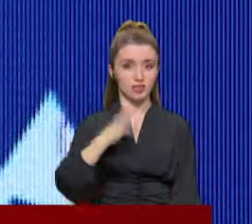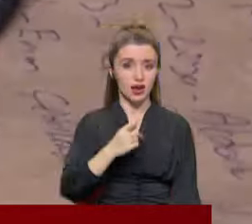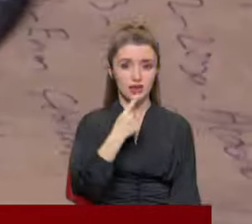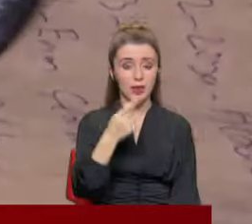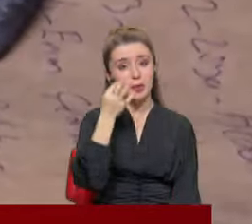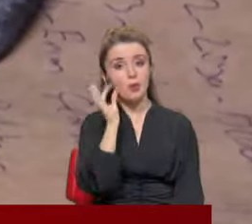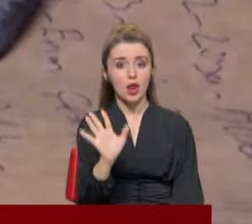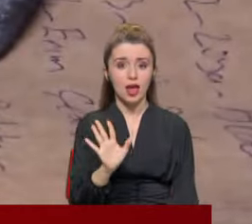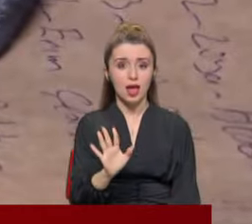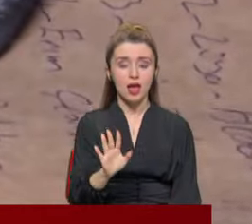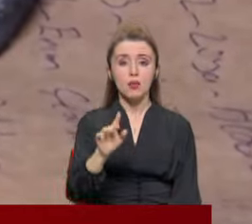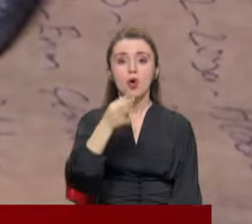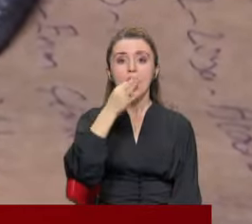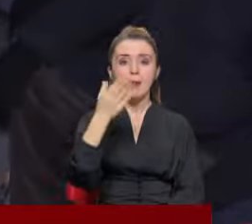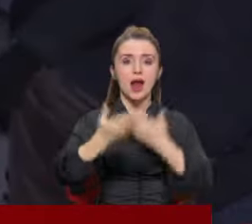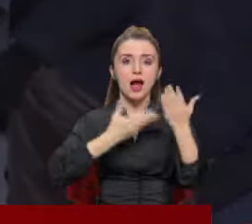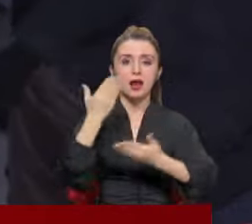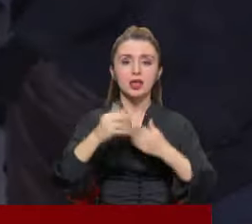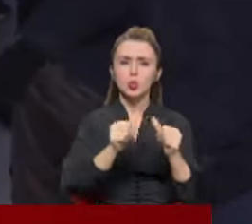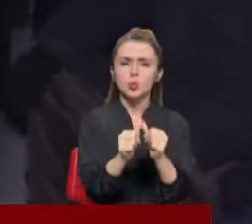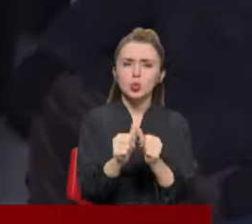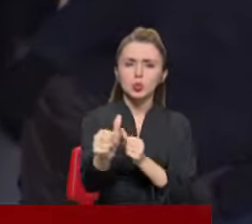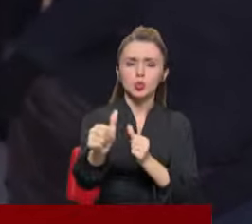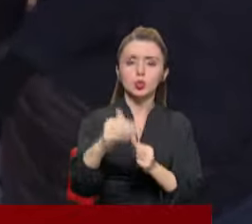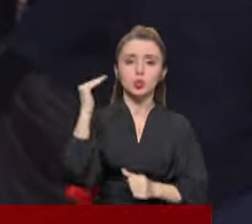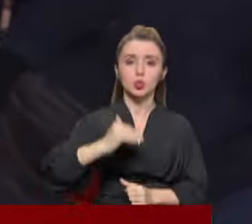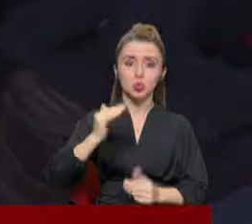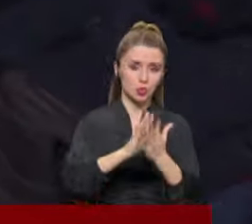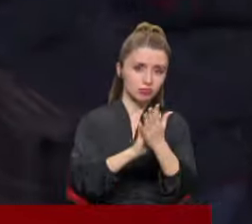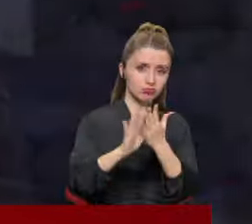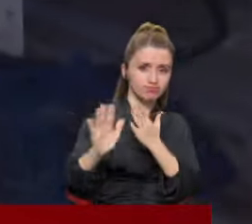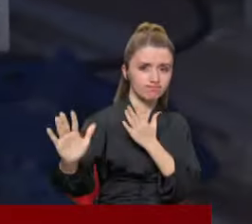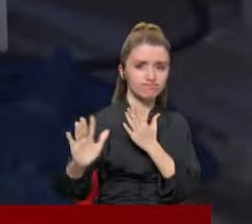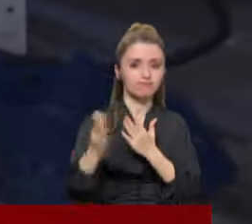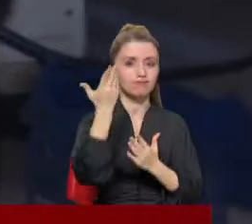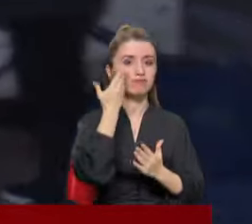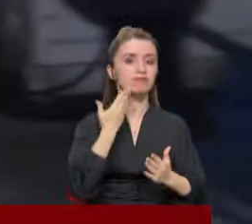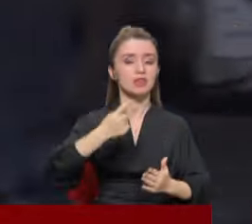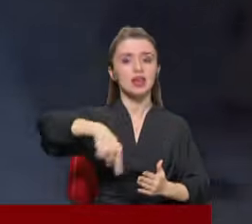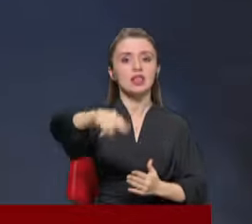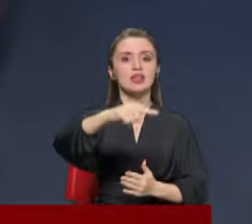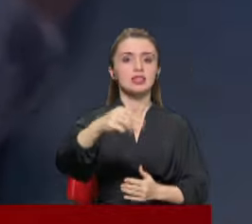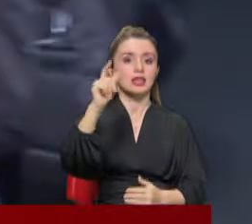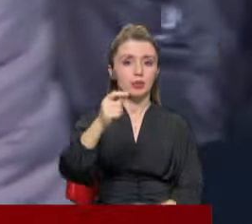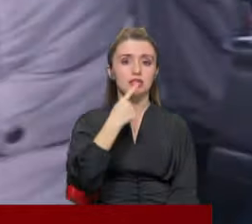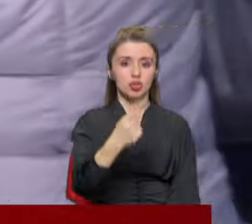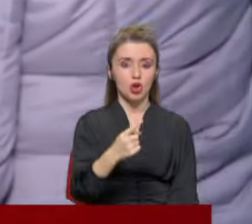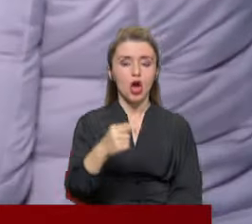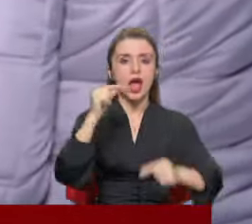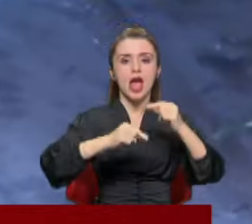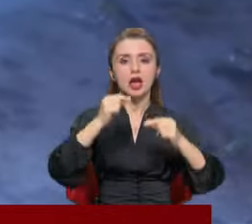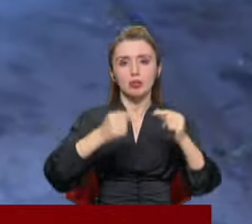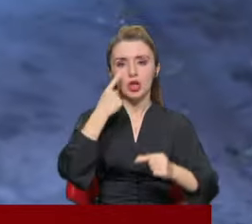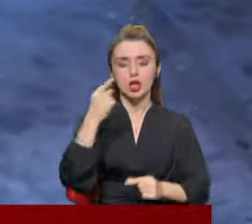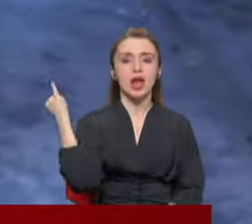bu. Navaber'in gündeme getirdiği uzun ve ucuz et kuyruklarını izleterek sizin eseriniz diyerek ekonomiye